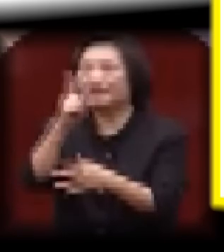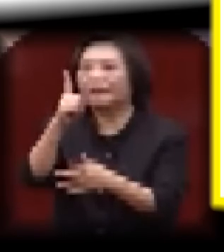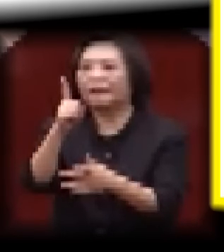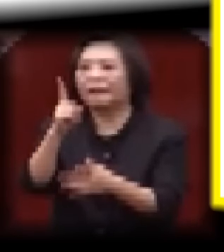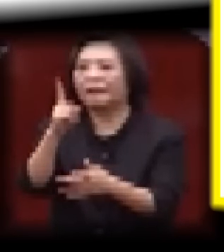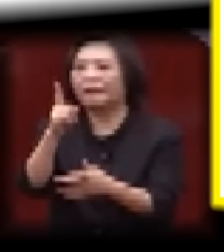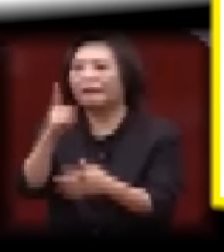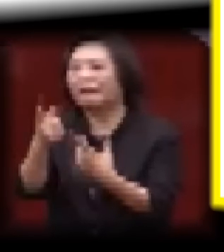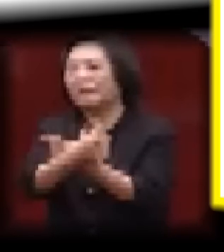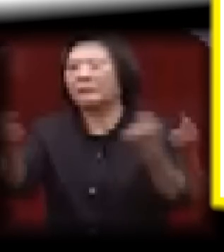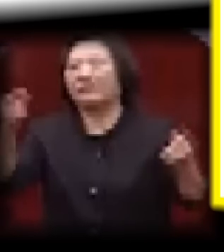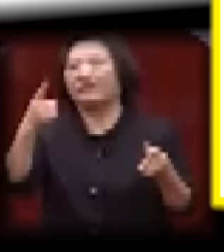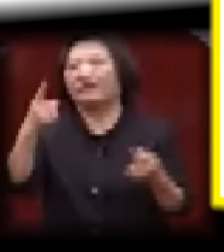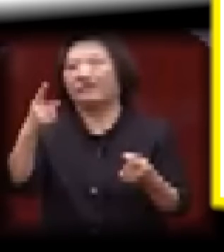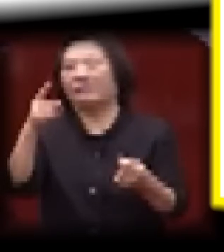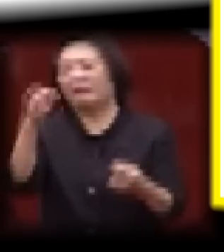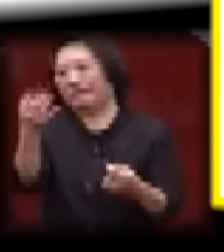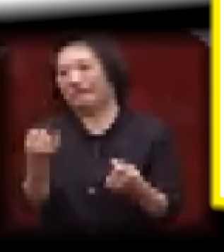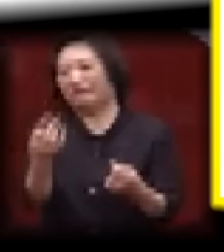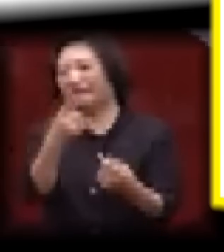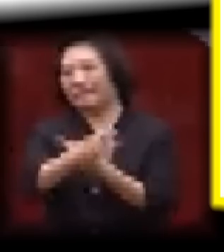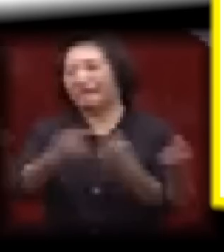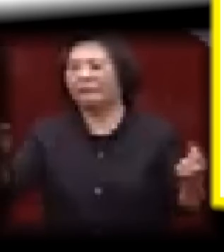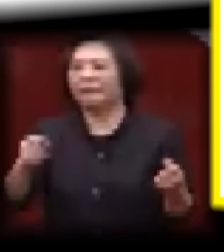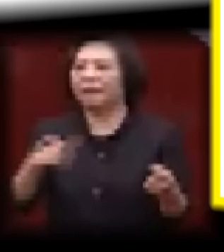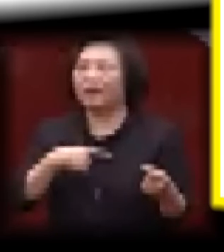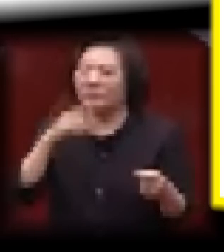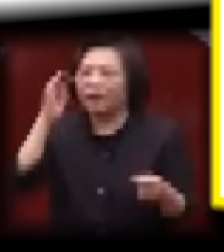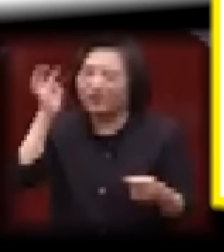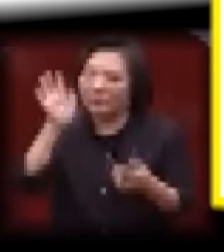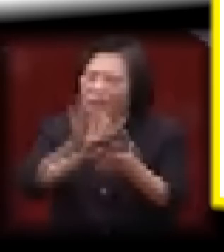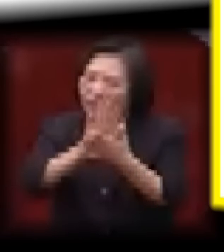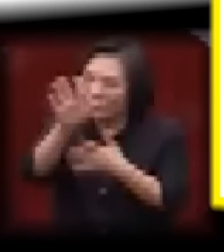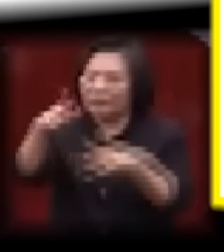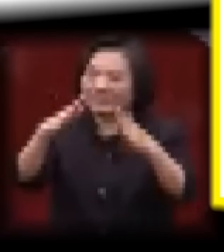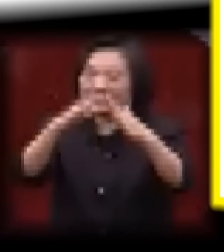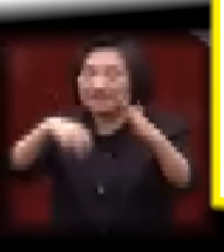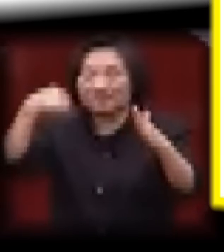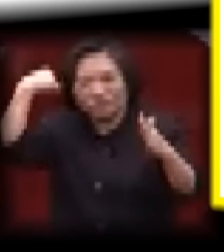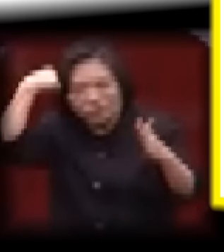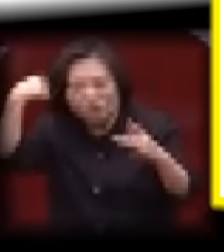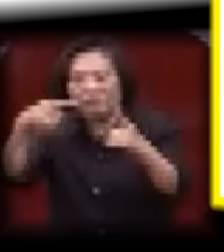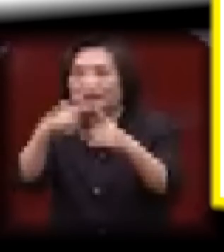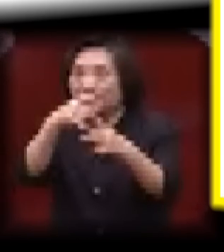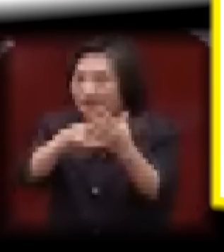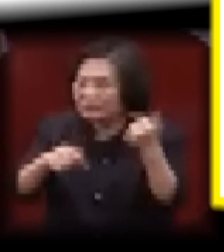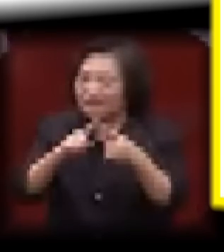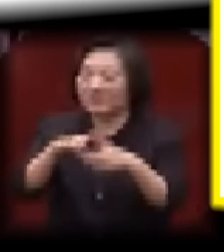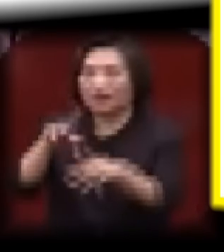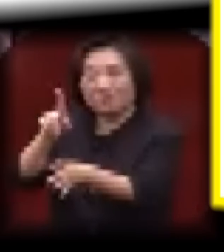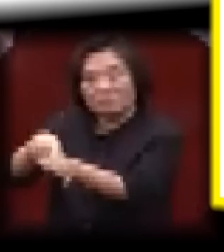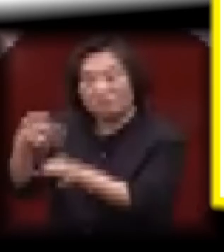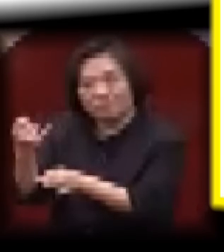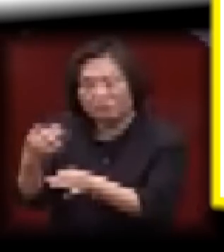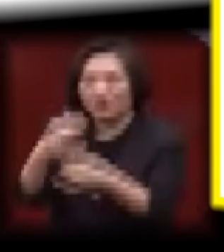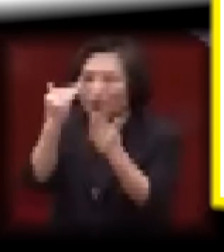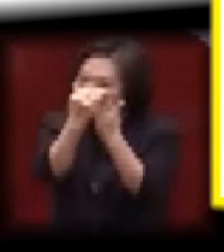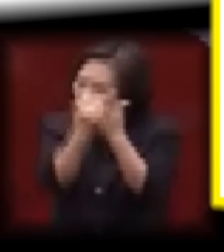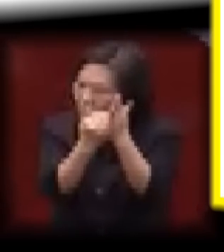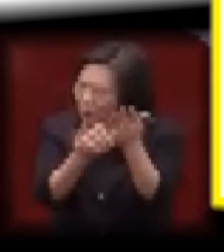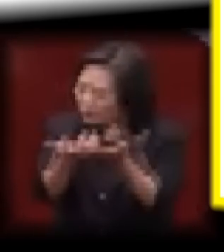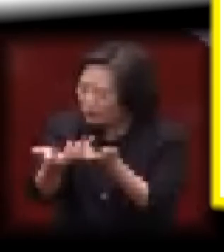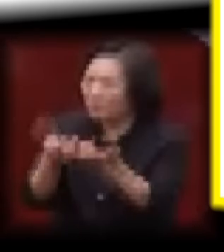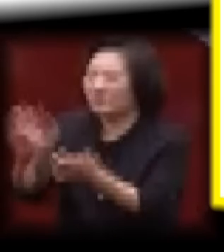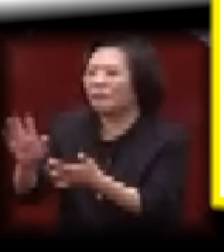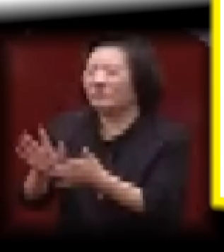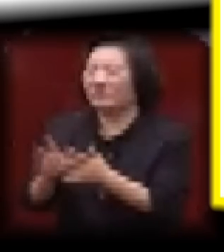哈。但是我们后来会按照他的身份跟这人数跟这个收入有做设计9宫格，你知道，所以我们目